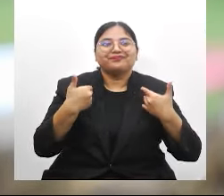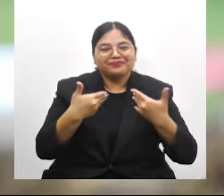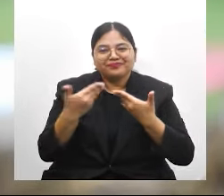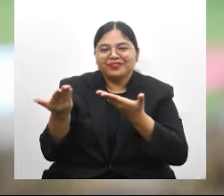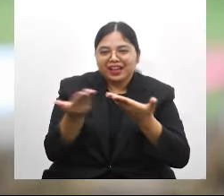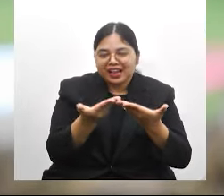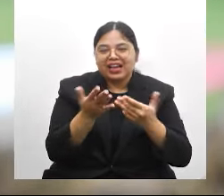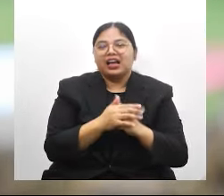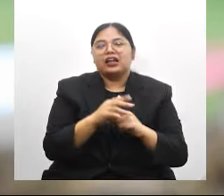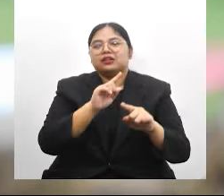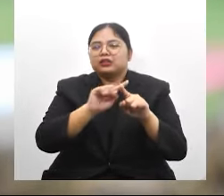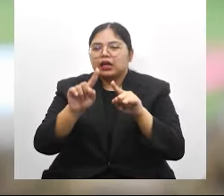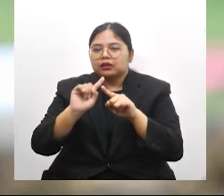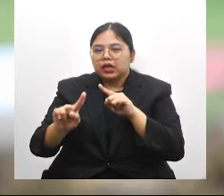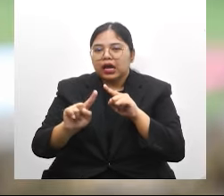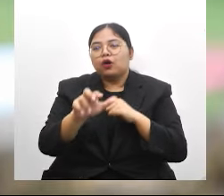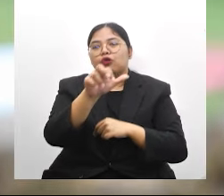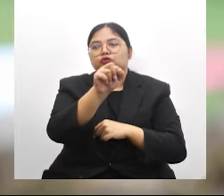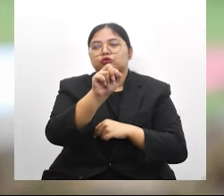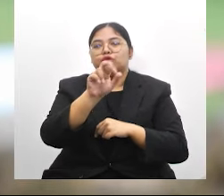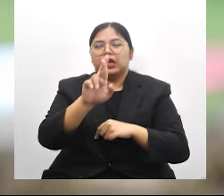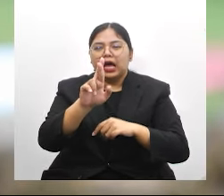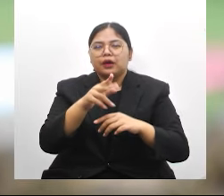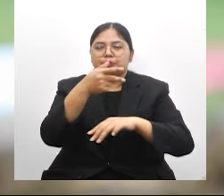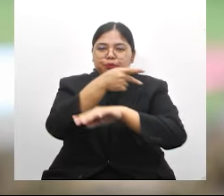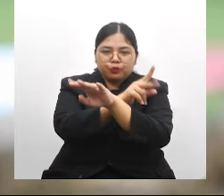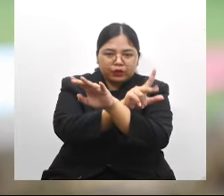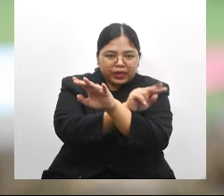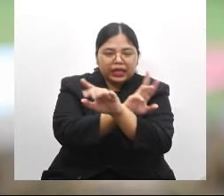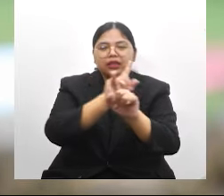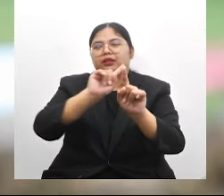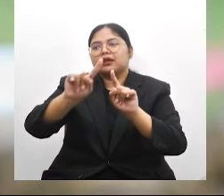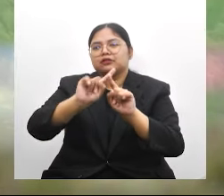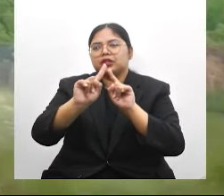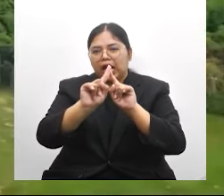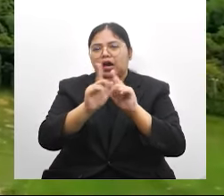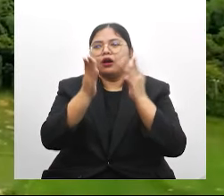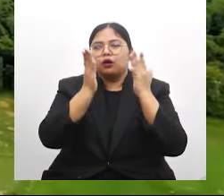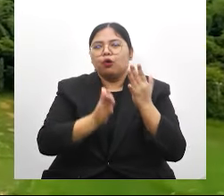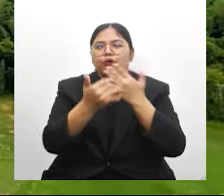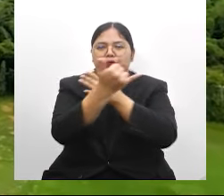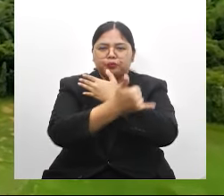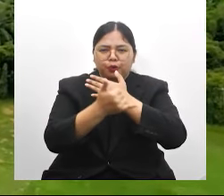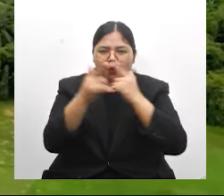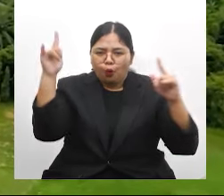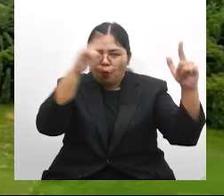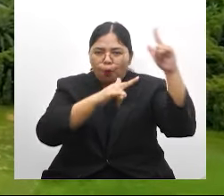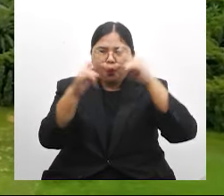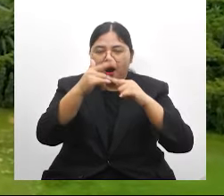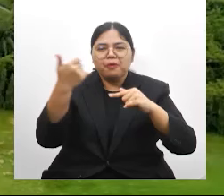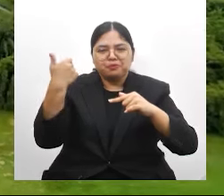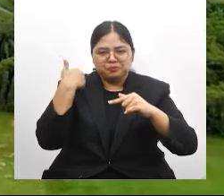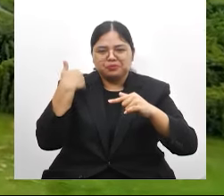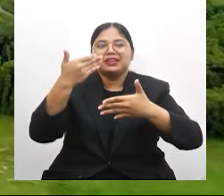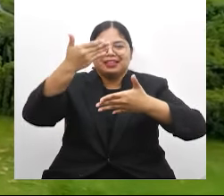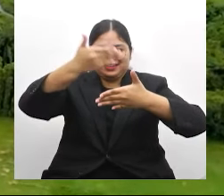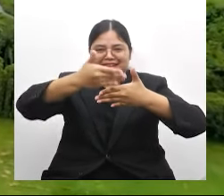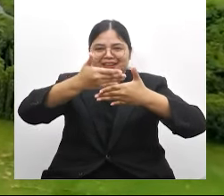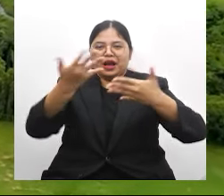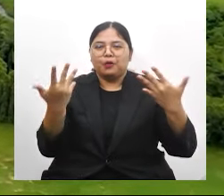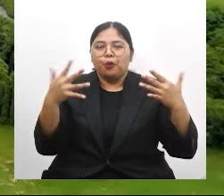ศกไม่ว่าจากเ่อทางภูกิจอะไรก็ก็เขาก็จะมาเวียนมาในเขื่อนก็เป็นโอกาสอันดีก็เลย